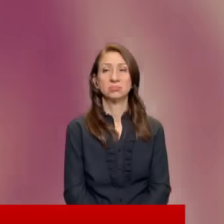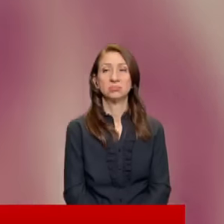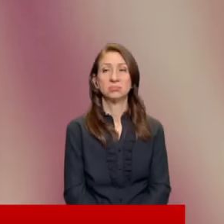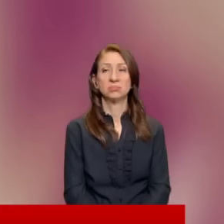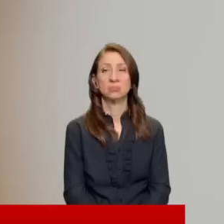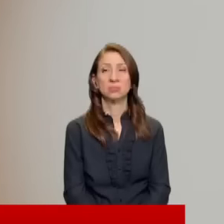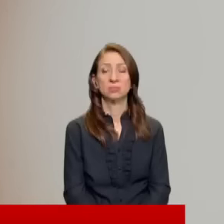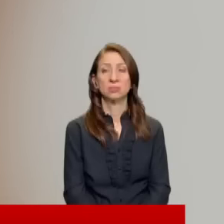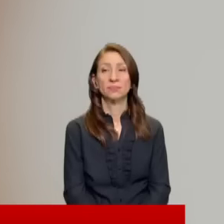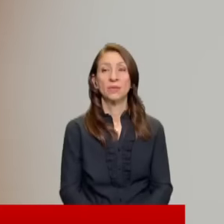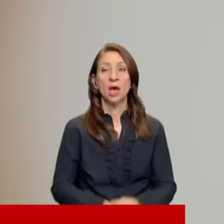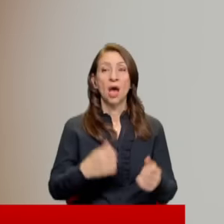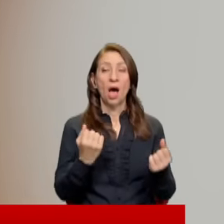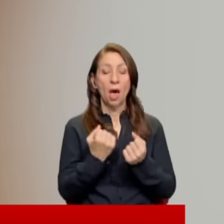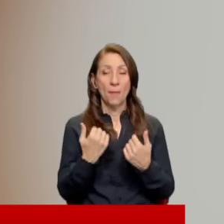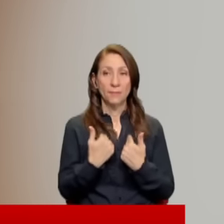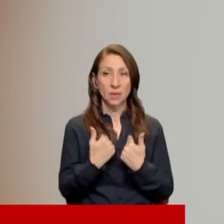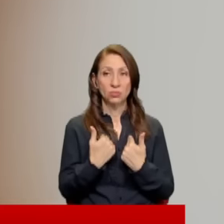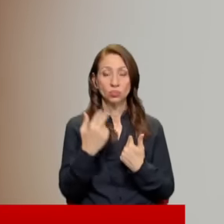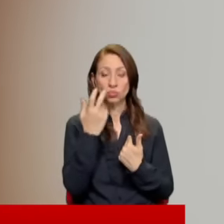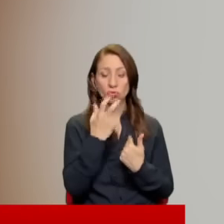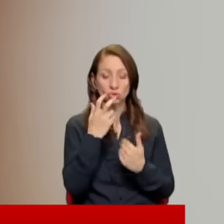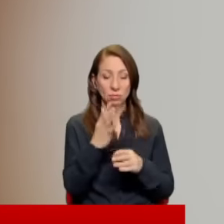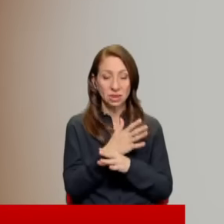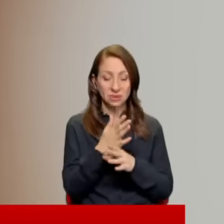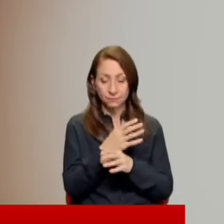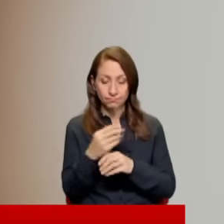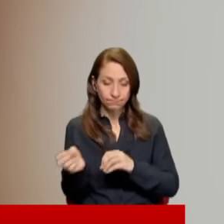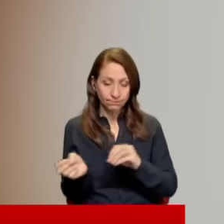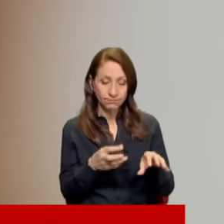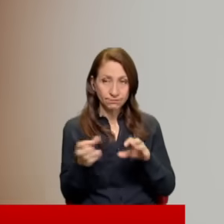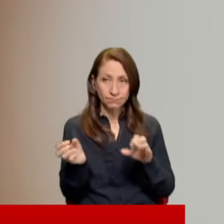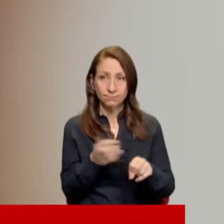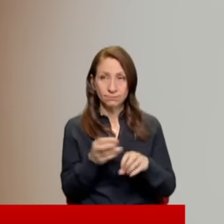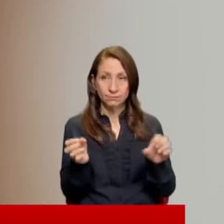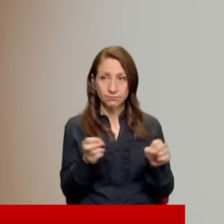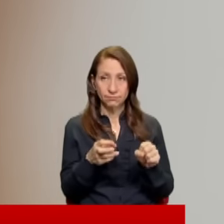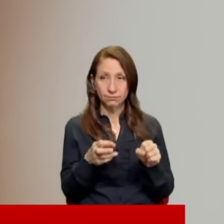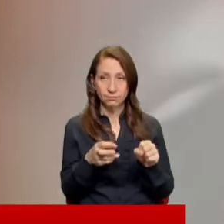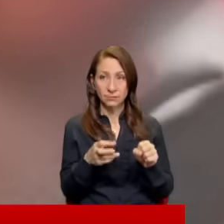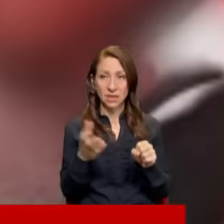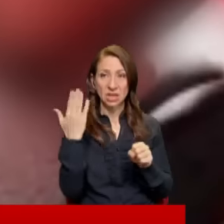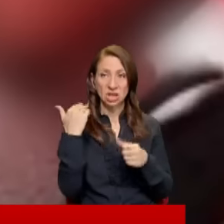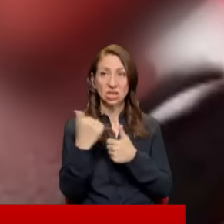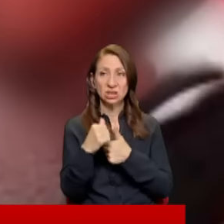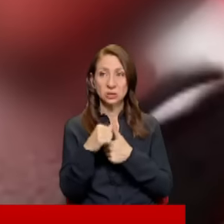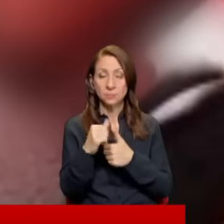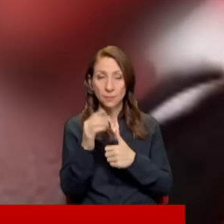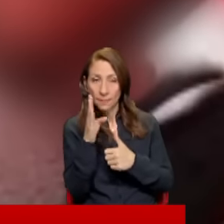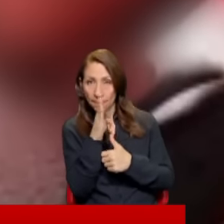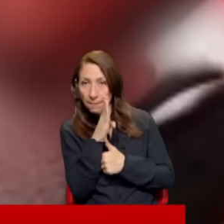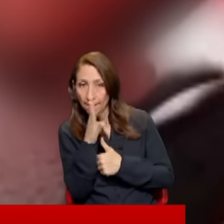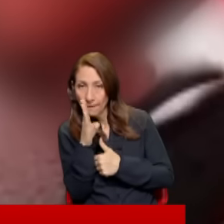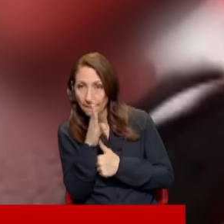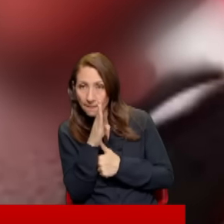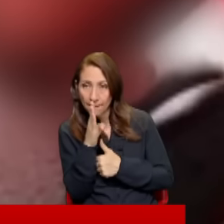bıçaklandı arabamdan müzik aletlerim indirirken eski eşim pusuya